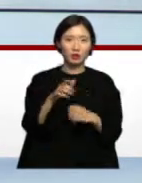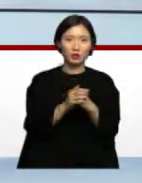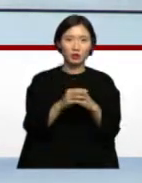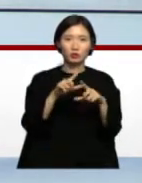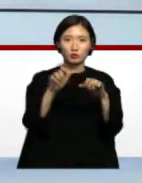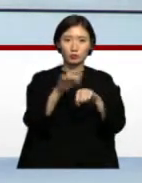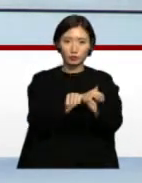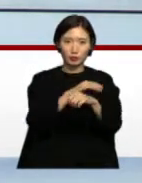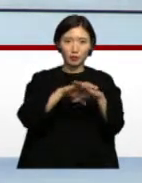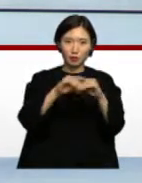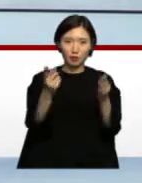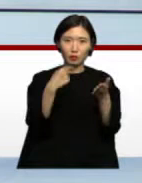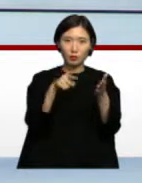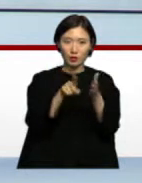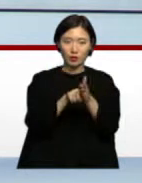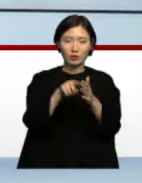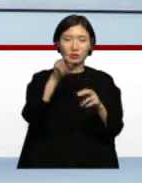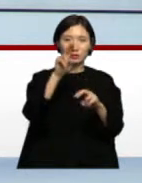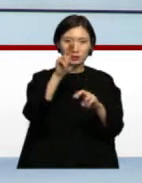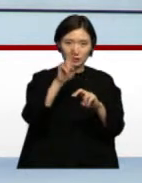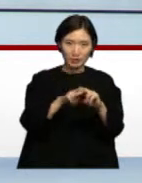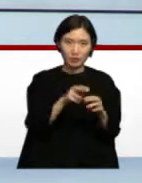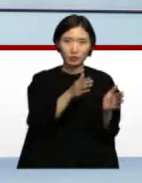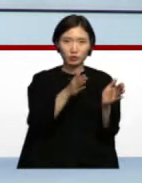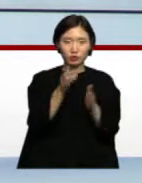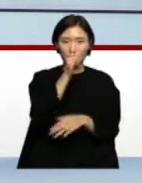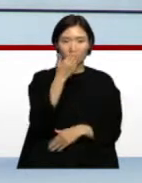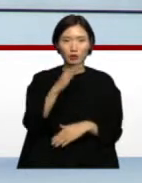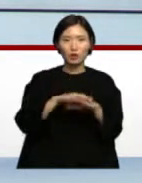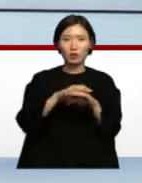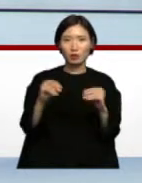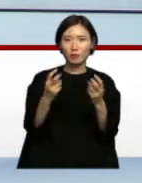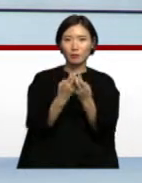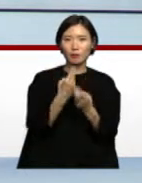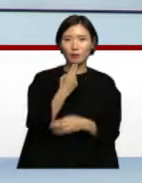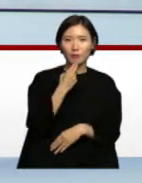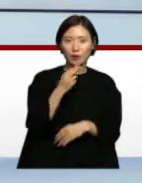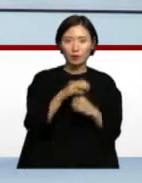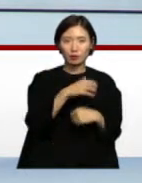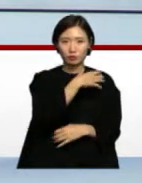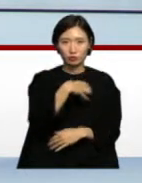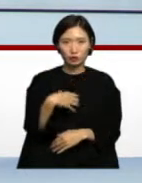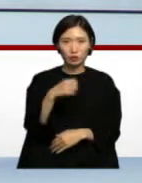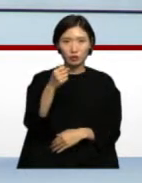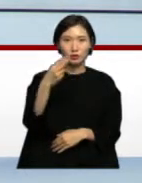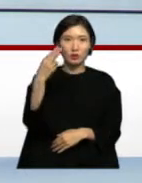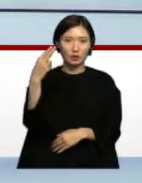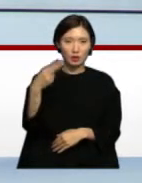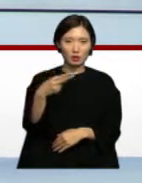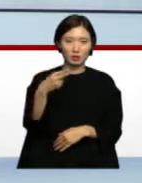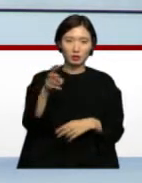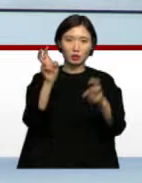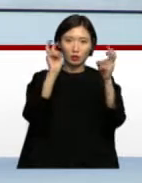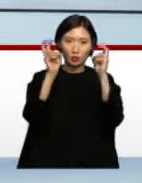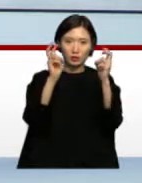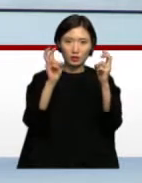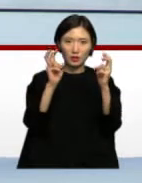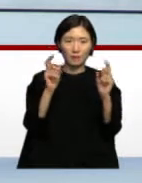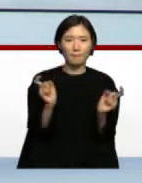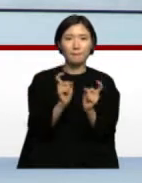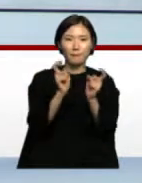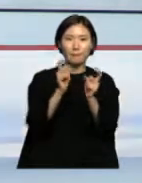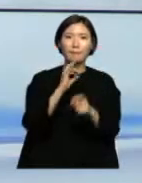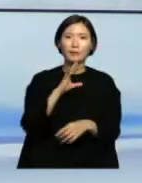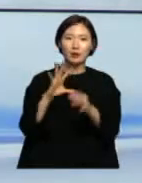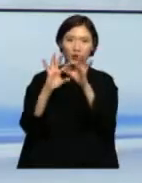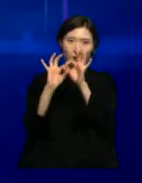민원을 해소하기 위한 자리가 마련됐는데 대책은 안 나오고 구청과 SH공사 간 내탓 공방만 계속됐습니다.